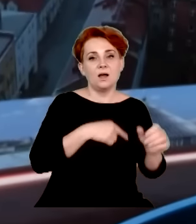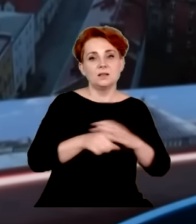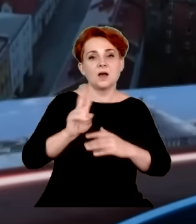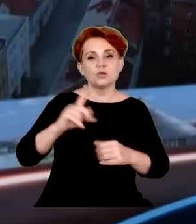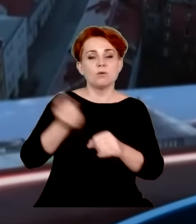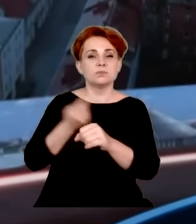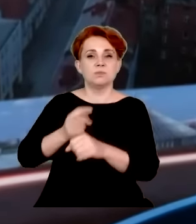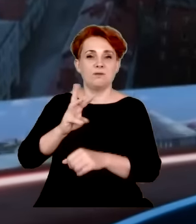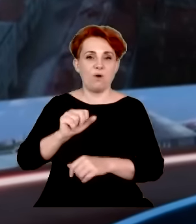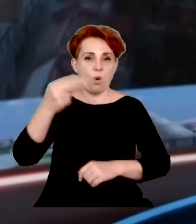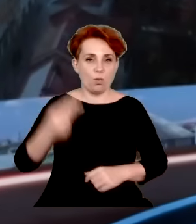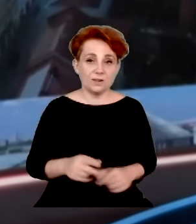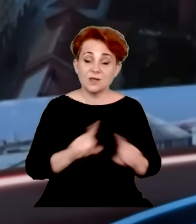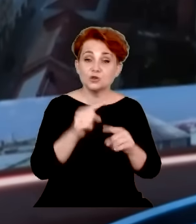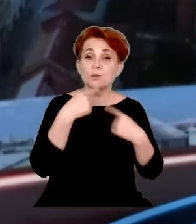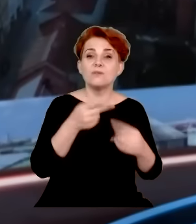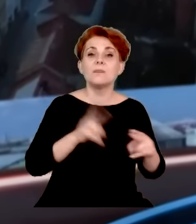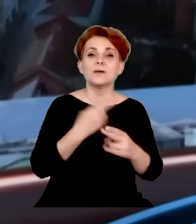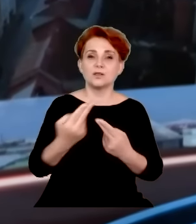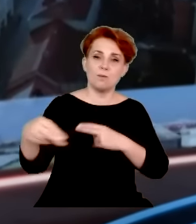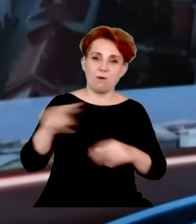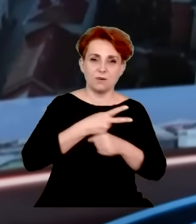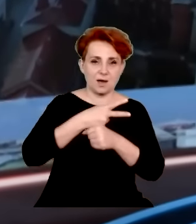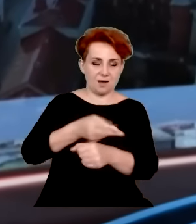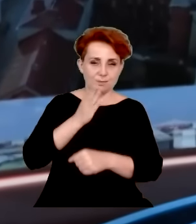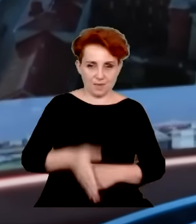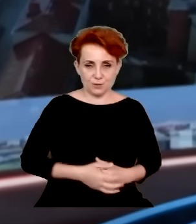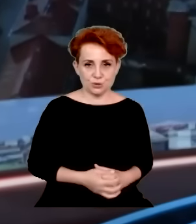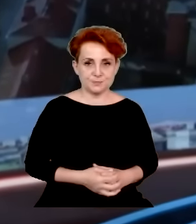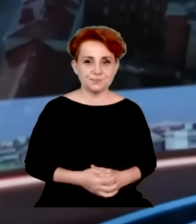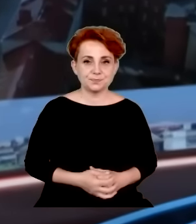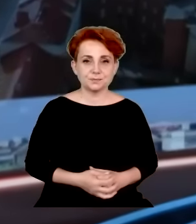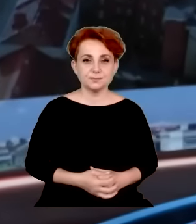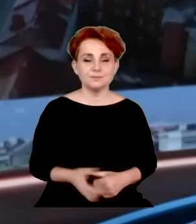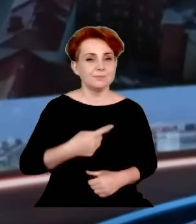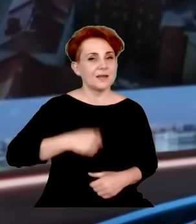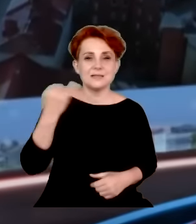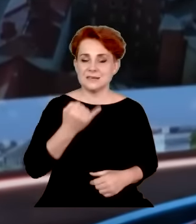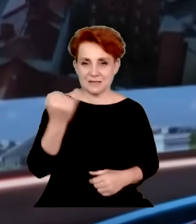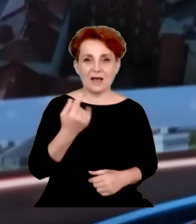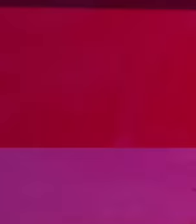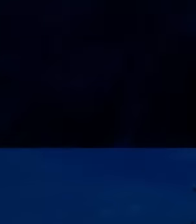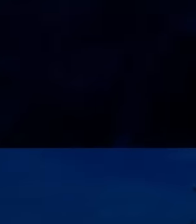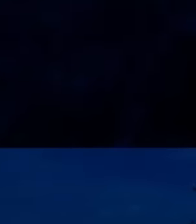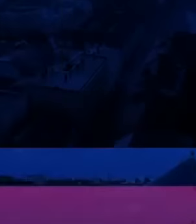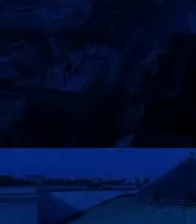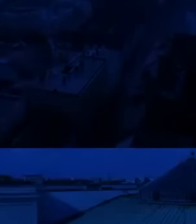Wołyniu. No i powiemy, kiedy wrócą upały. Obiecaliśmy to przecież w Ekspresie Republiki. A my zawsze dotrzymujemy słowa. Lecimy!